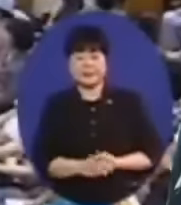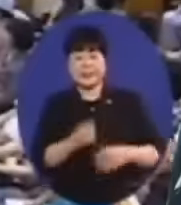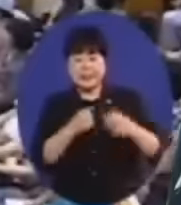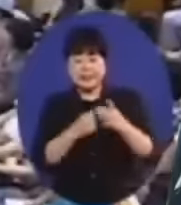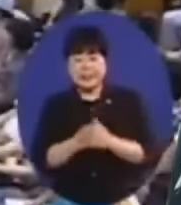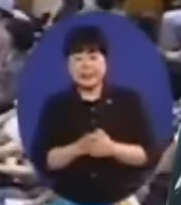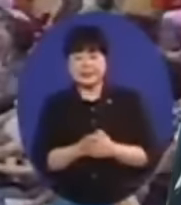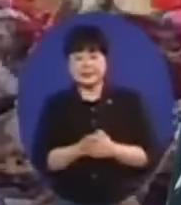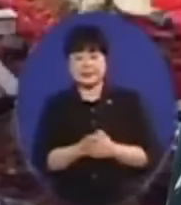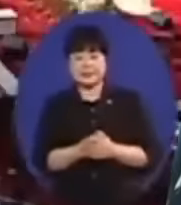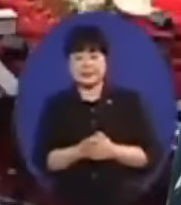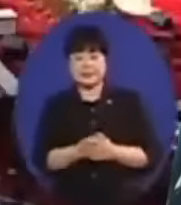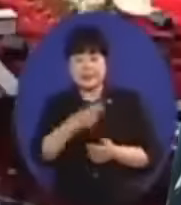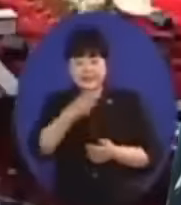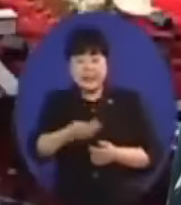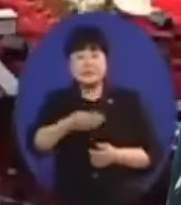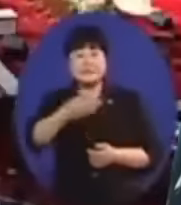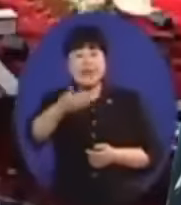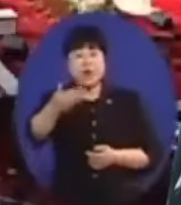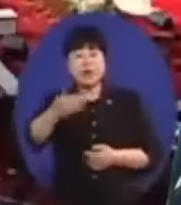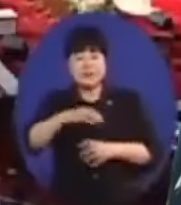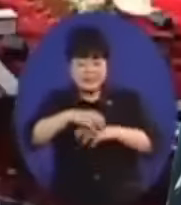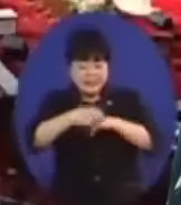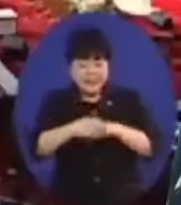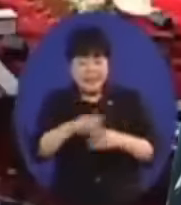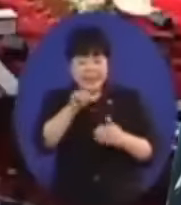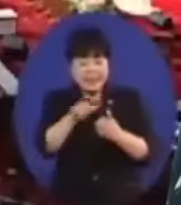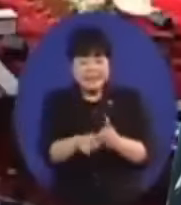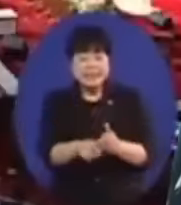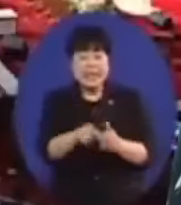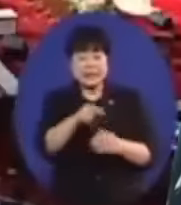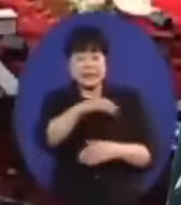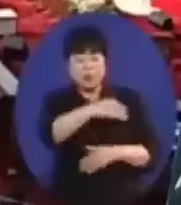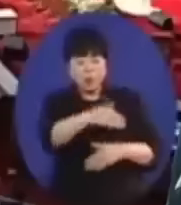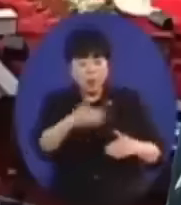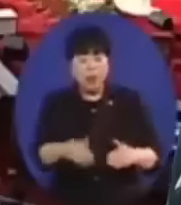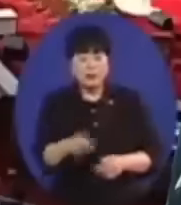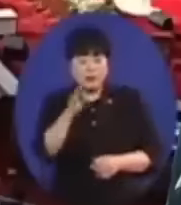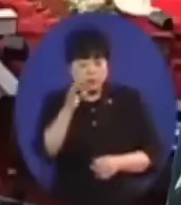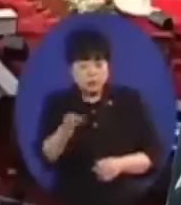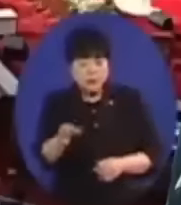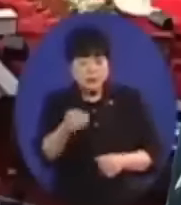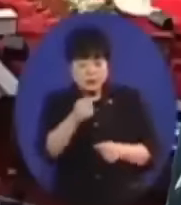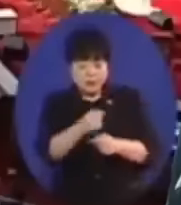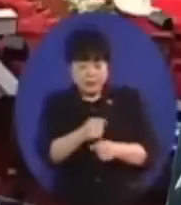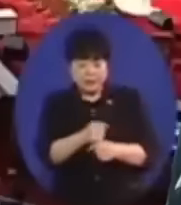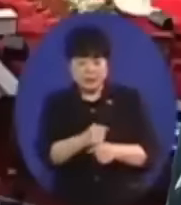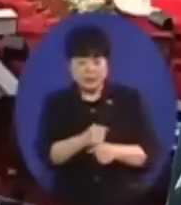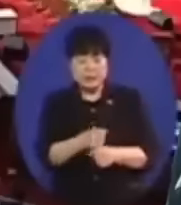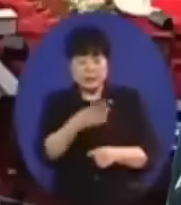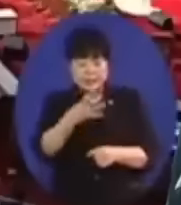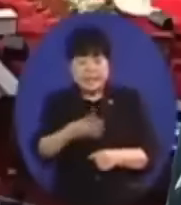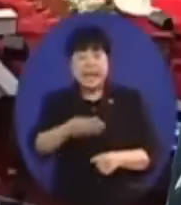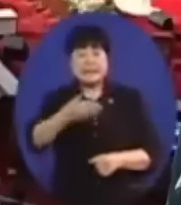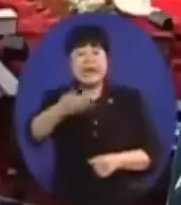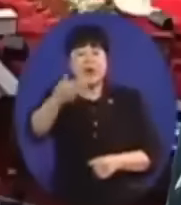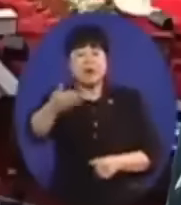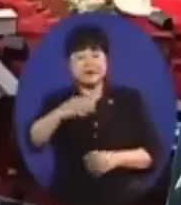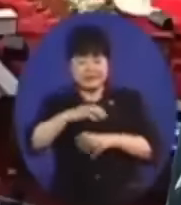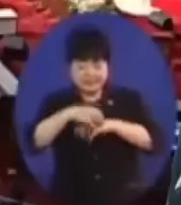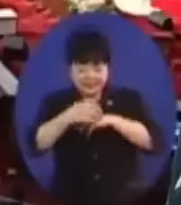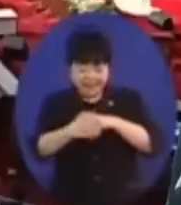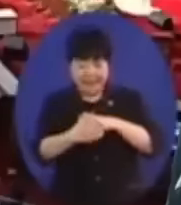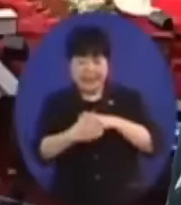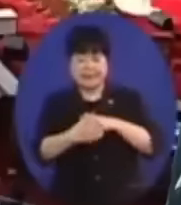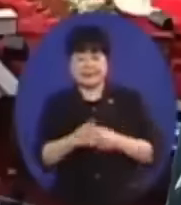그러므로 3차원의 세계에는 시간과 공간과 물질 이것을 말하는데 4차원의 세계는